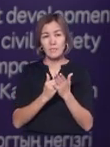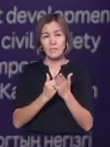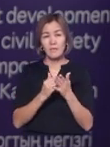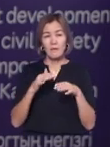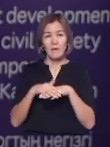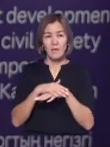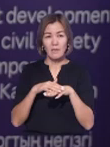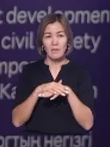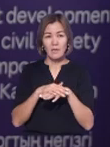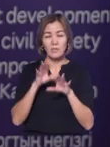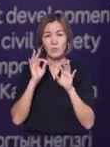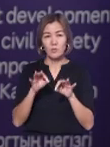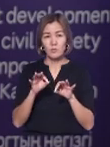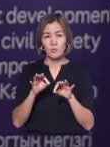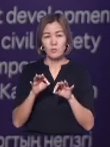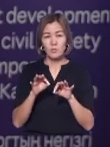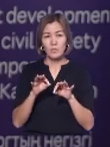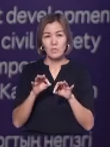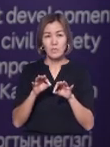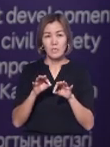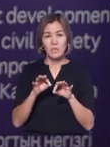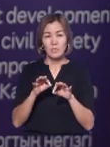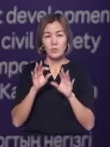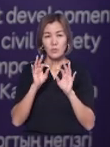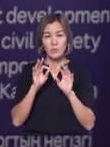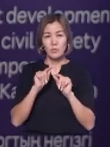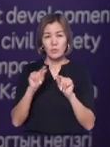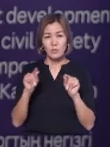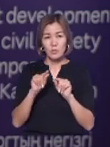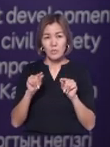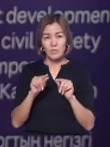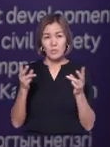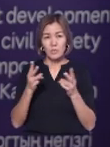халыққа дұрыс және тиімді жариялау жолдарын көрсету.